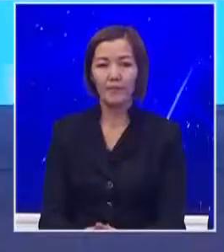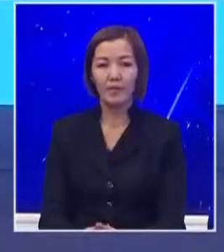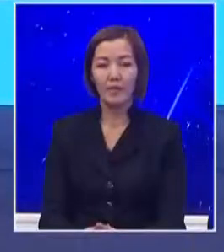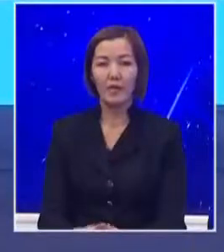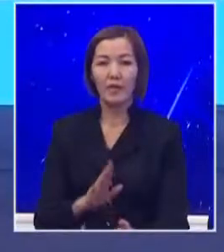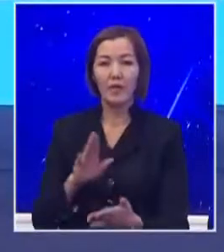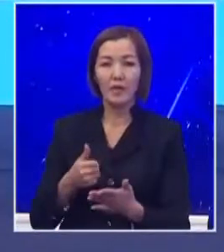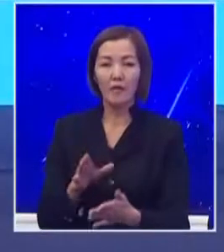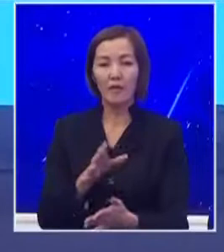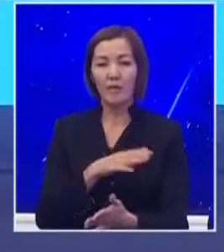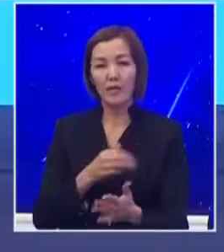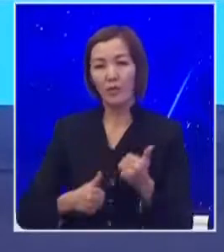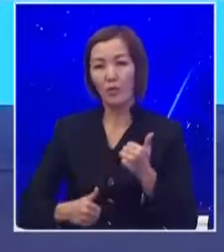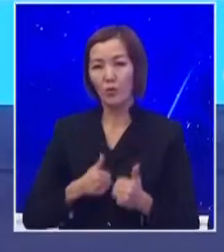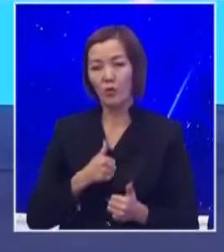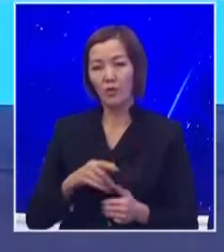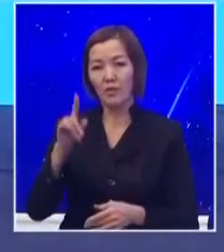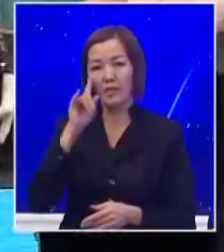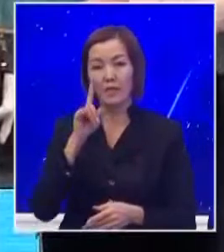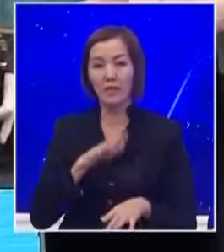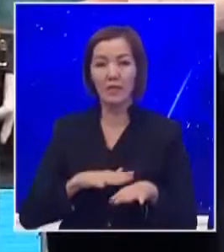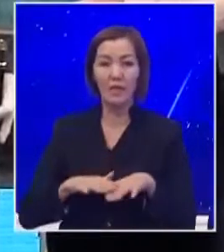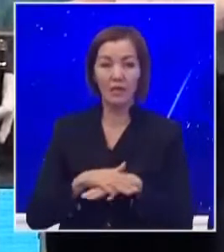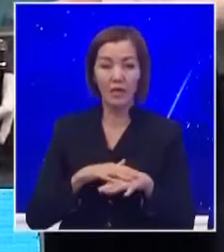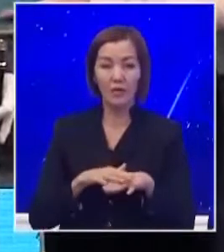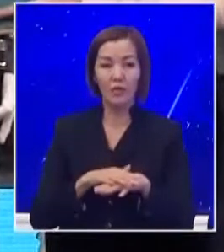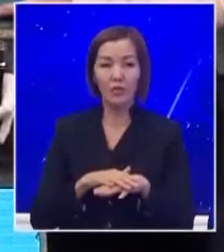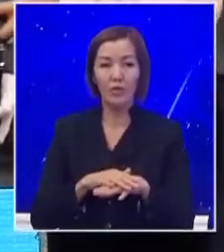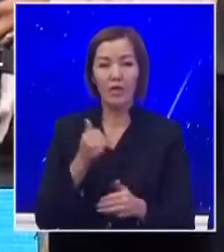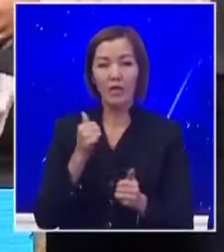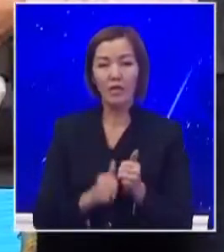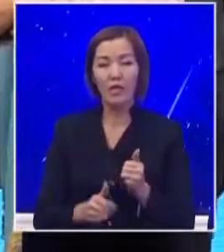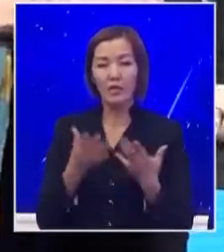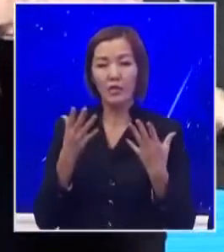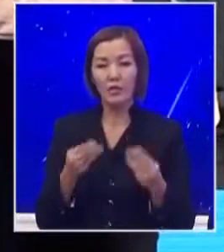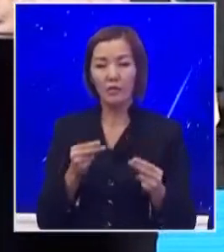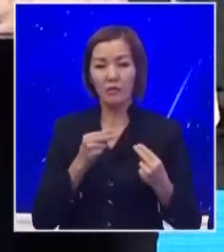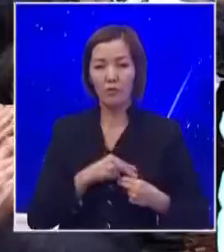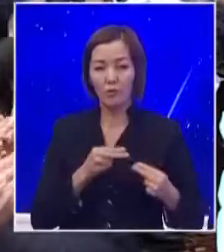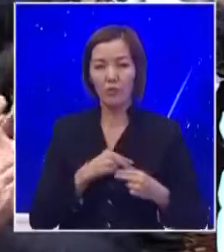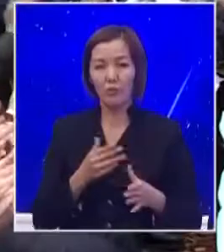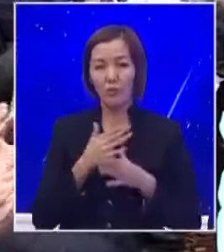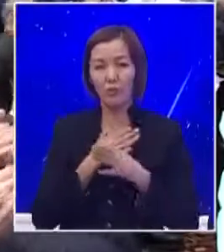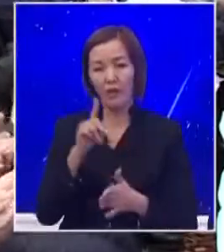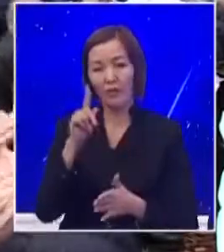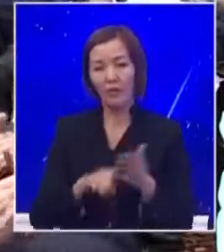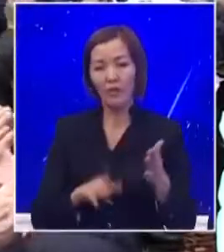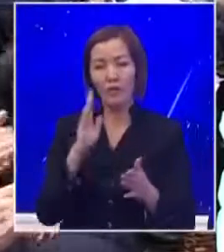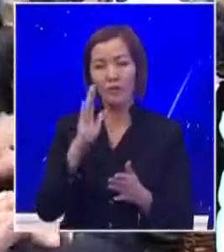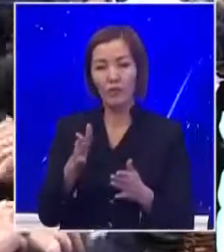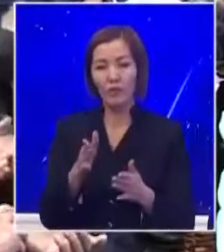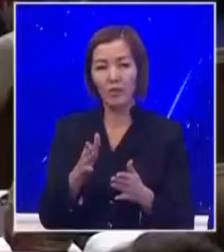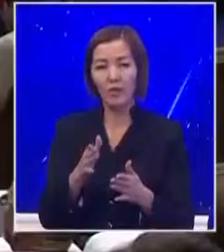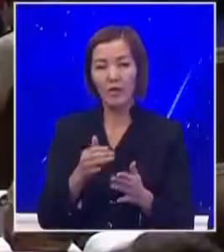Главное богатство и гордость Казахстана – его народ, люди, чей ежедневный труд помогает нашей стране уверенно идти в будущее.